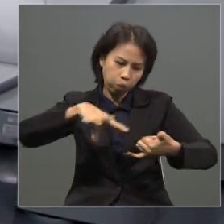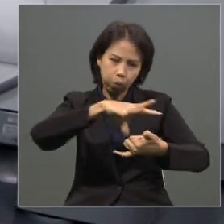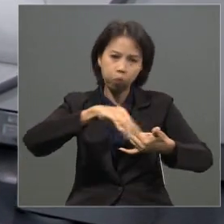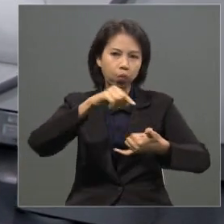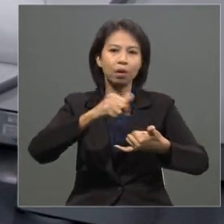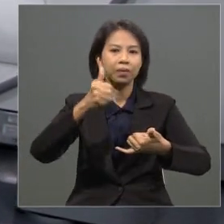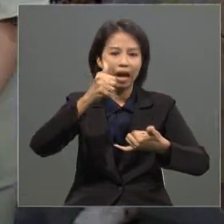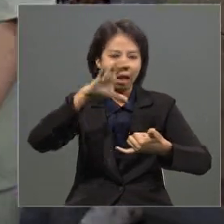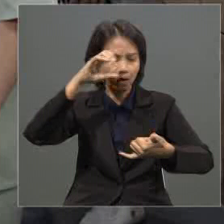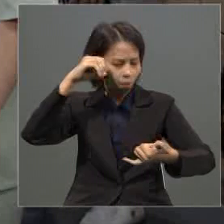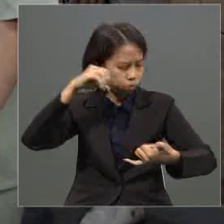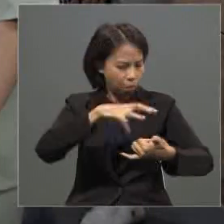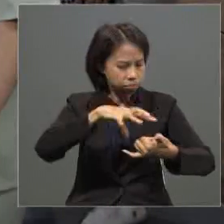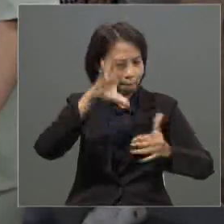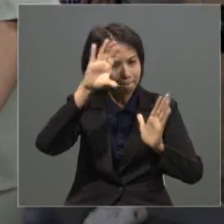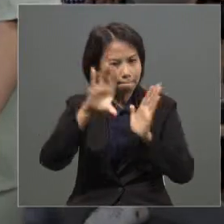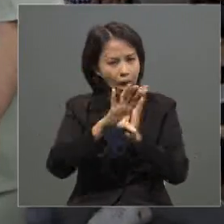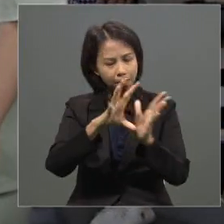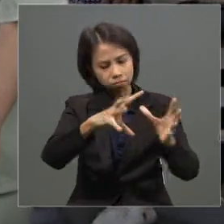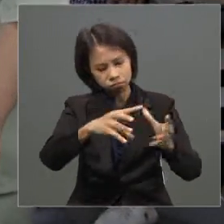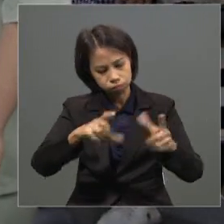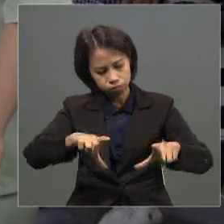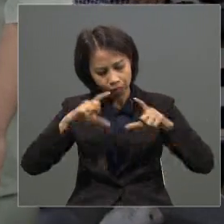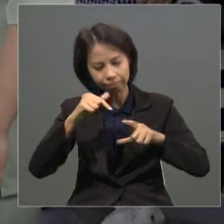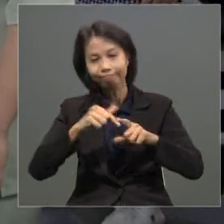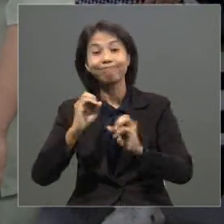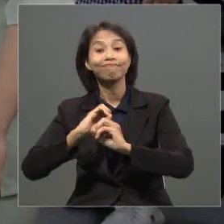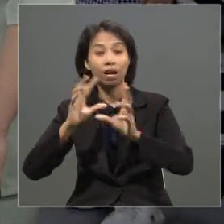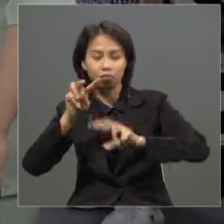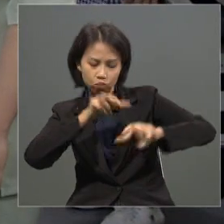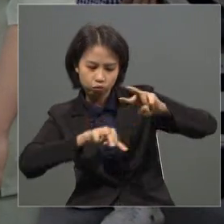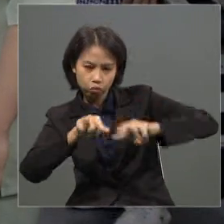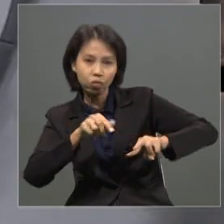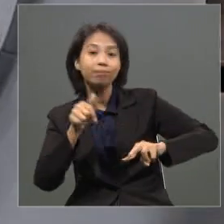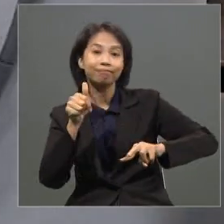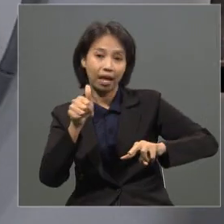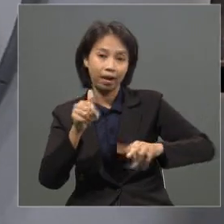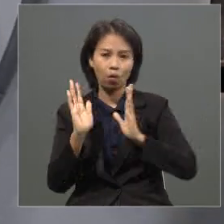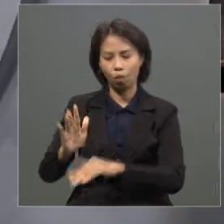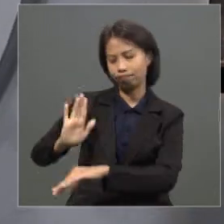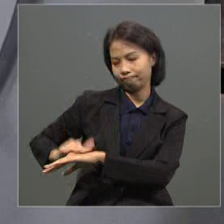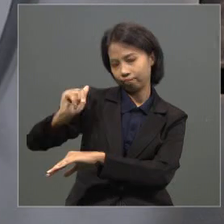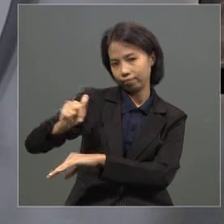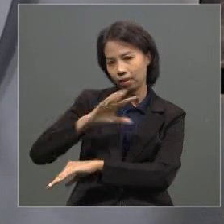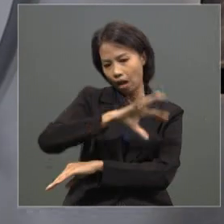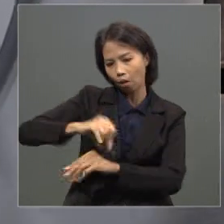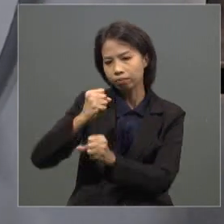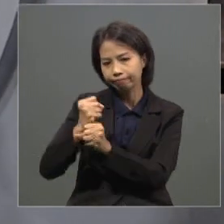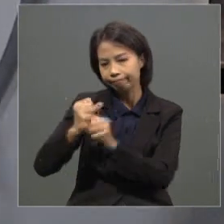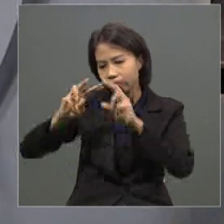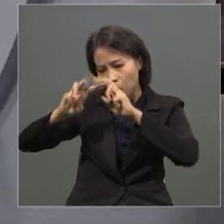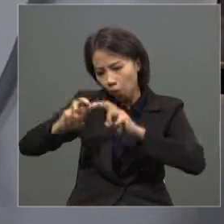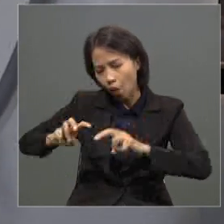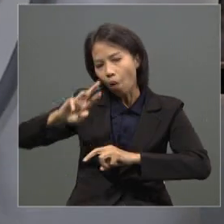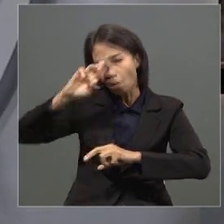ทำให้ได้ภาพที่ชัดเจนมากยิ่งขึ้นและในการตรวจวินิจฉัยยังต้องใช้เทคนิคด้านเภสัชรังสีเพื่อมาวินิจฉัยโรคที่มีความ